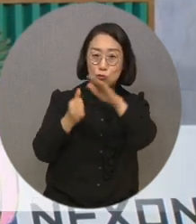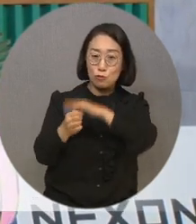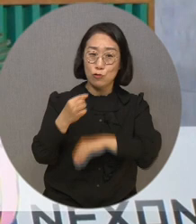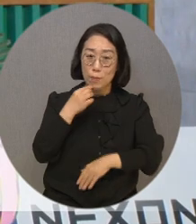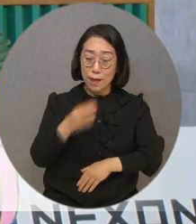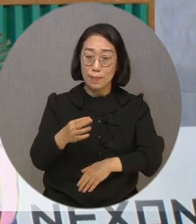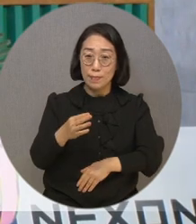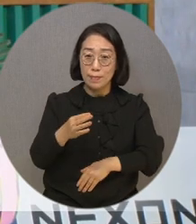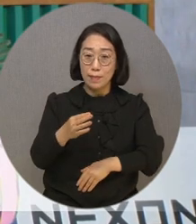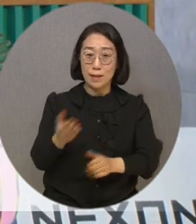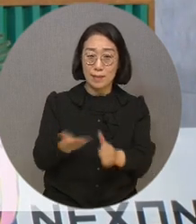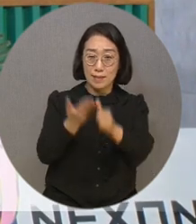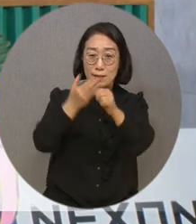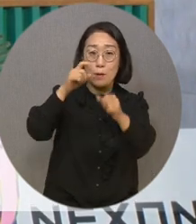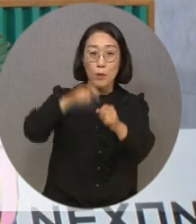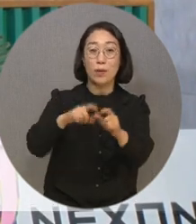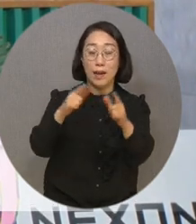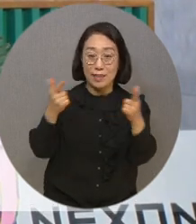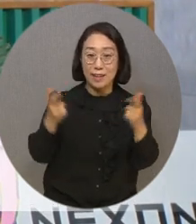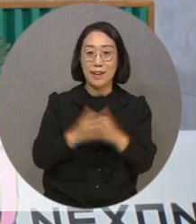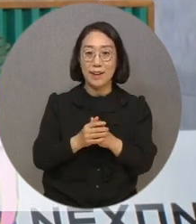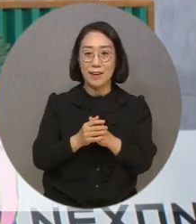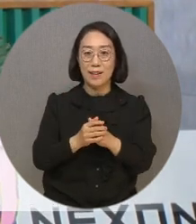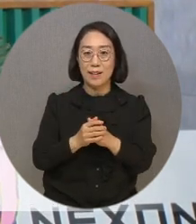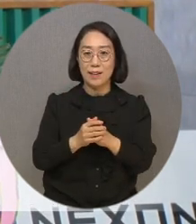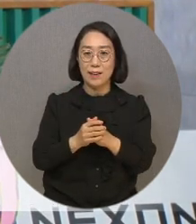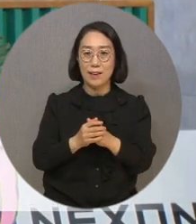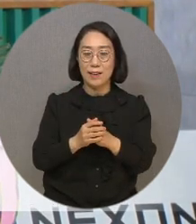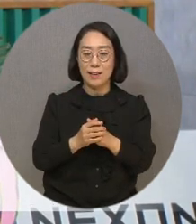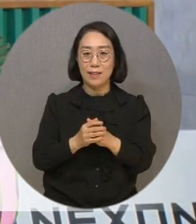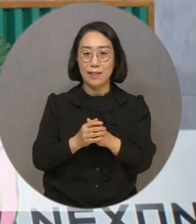선수만을 키우자고 하는 목적이 아니라